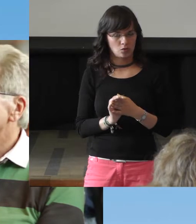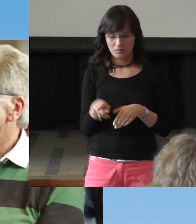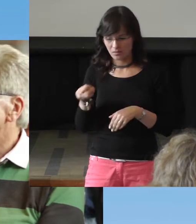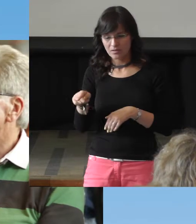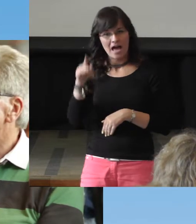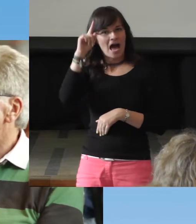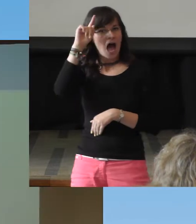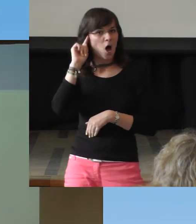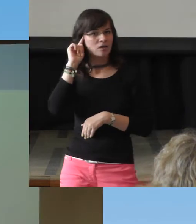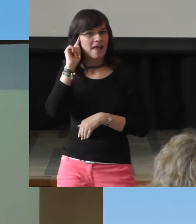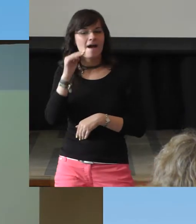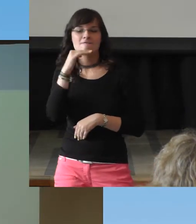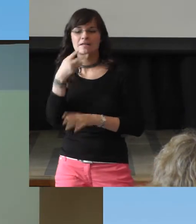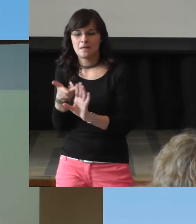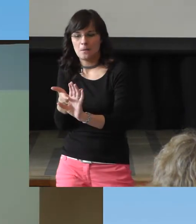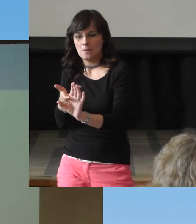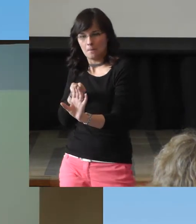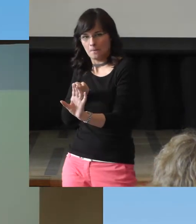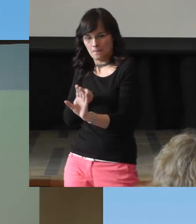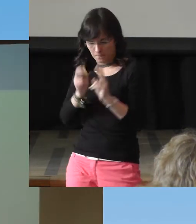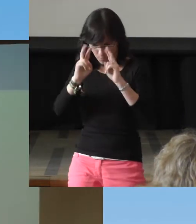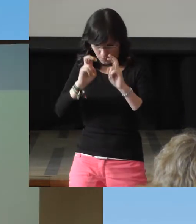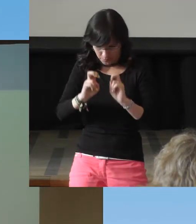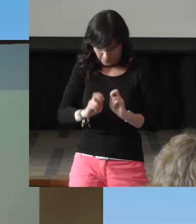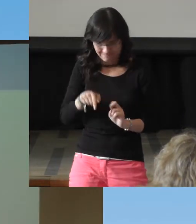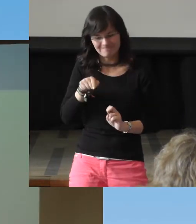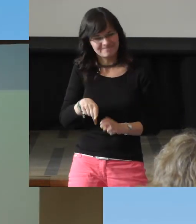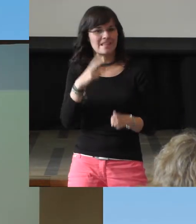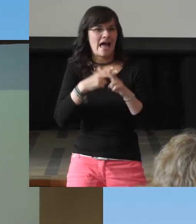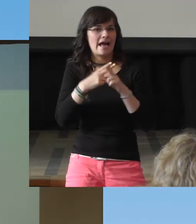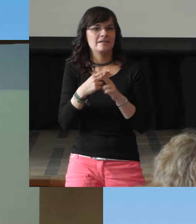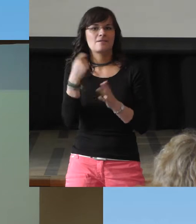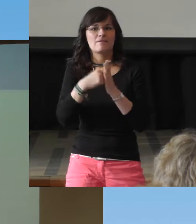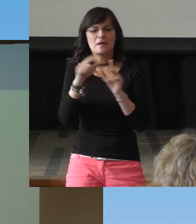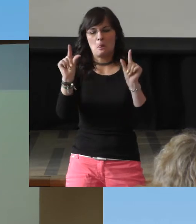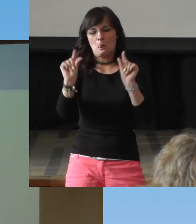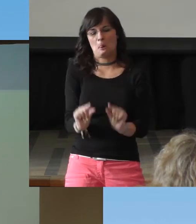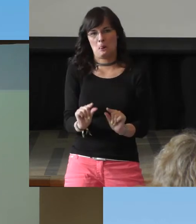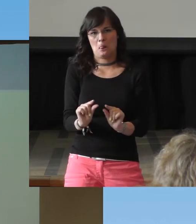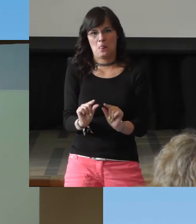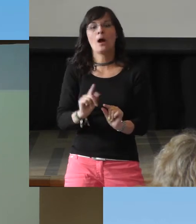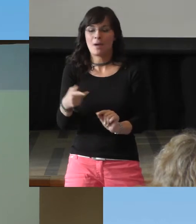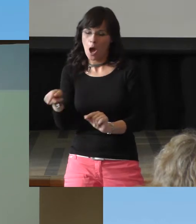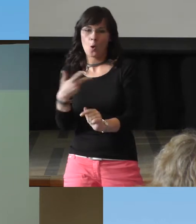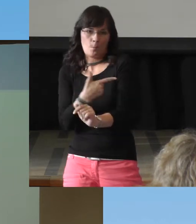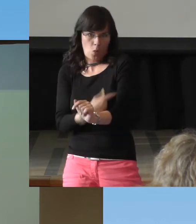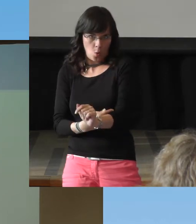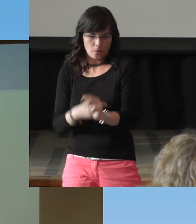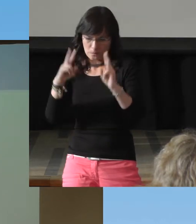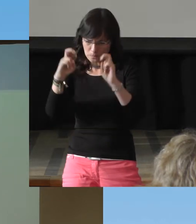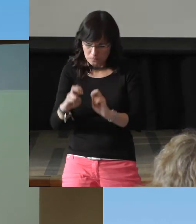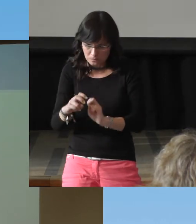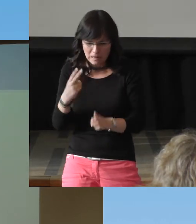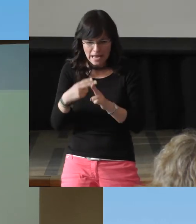tatsächlich erniedrigte Speichereisenwerte finden und natürlich vor allen Dingen im Blut. Das heißt, eine Therapiemöglichkeit ist natürlich,